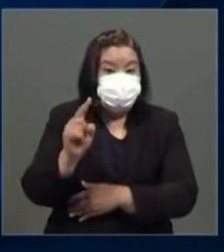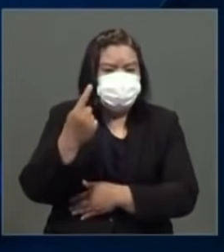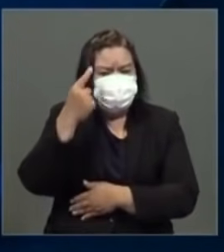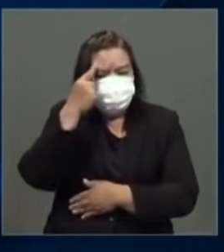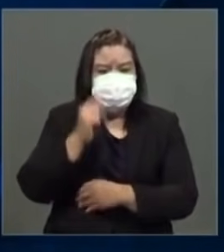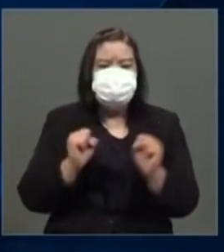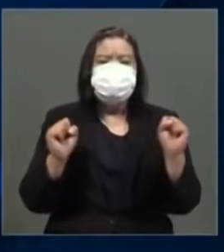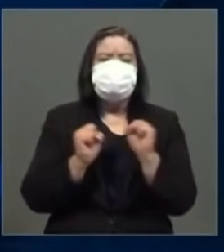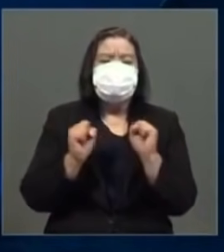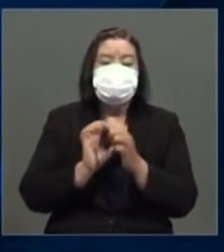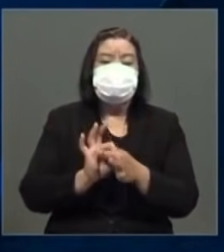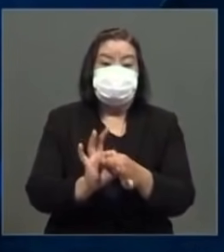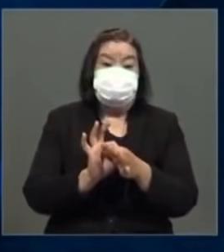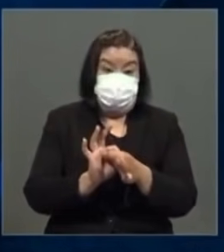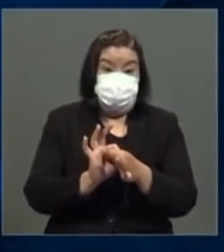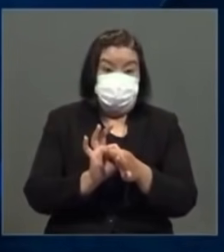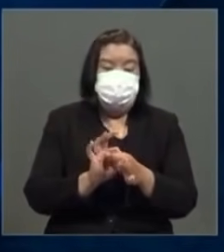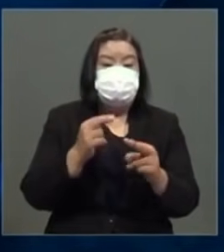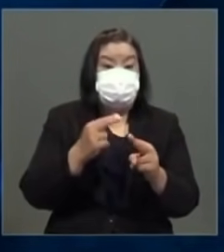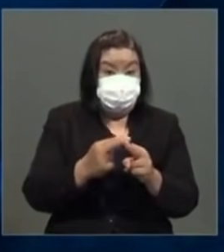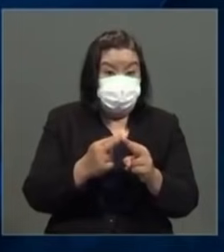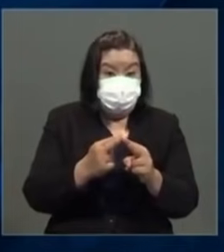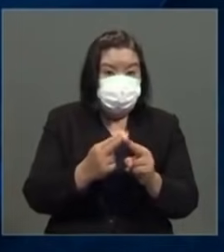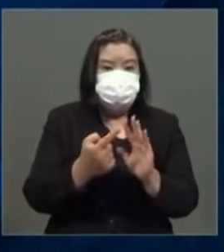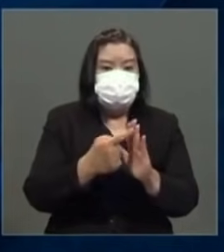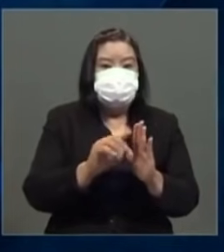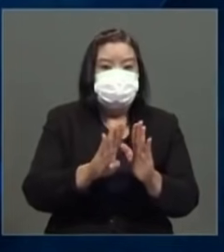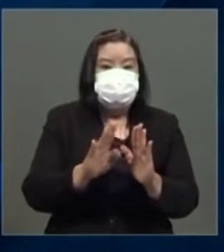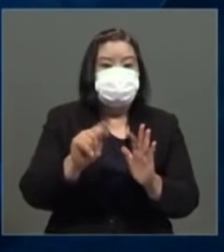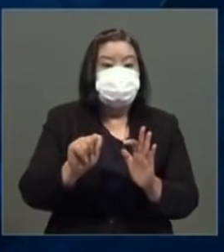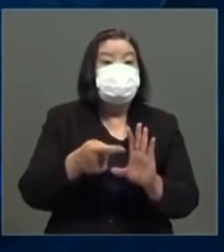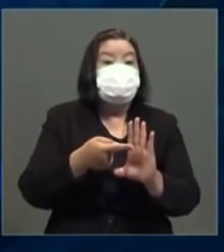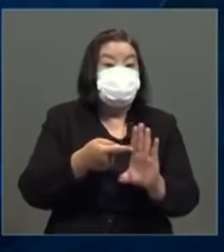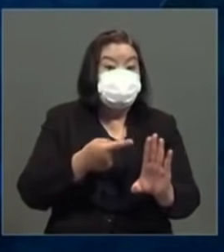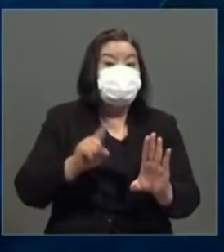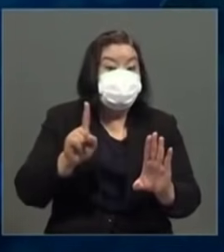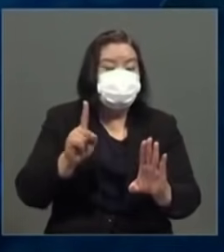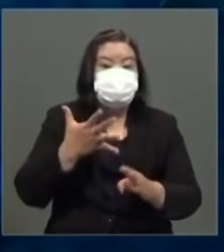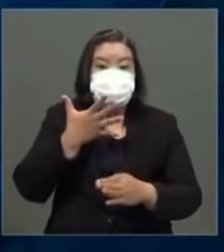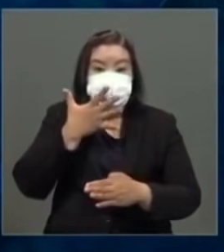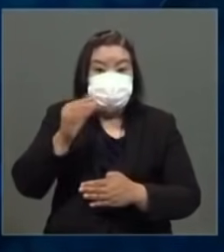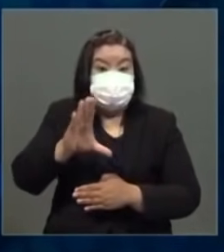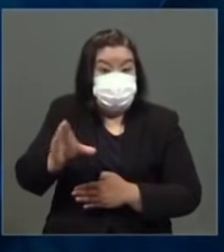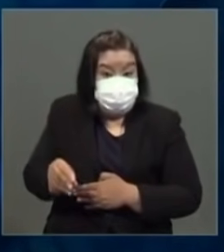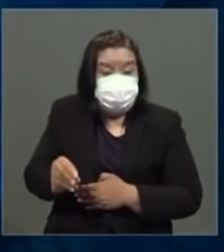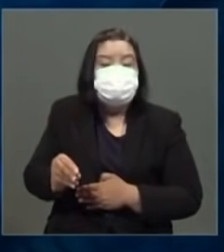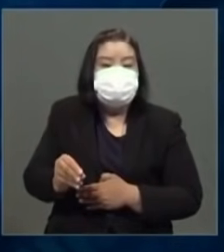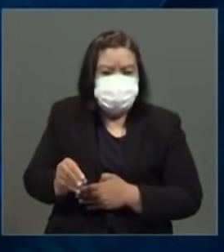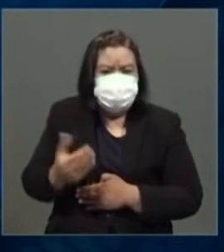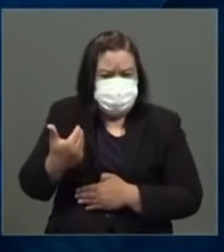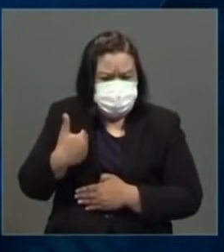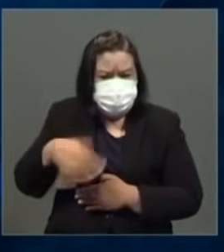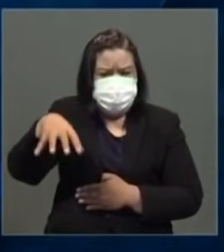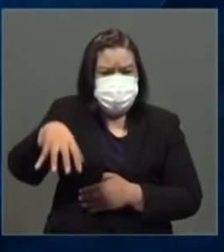ก็คือจากเบต้าหรือแอฟริกาใต้นะครับก็จะเห็นภาพของกระจุกตัวอยู่ที่